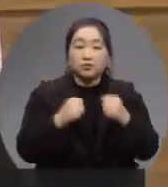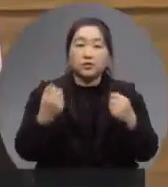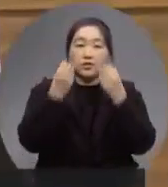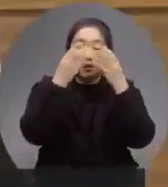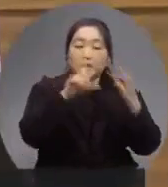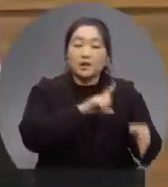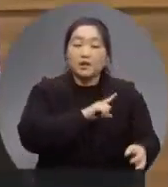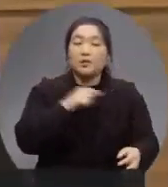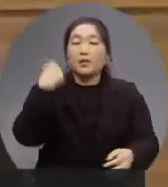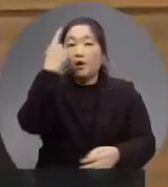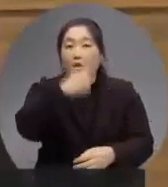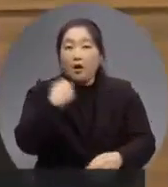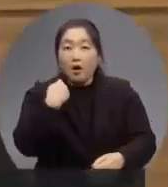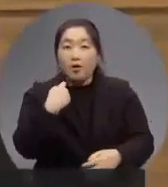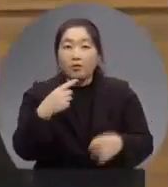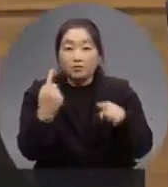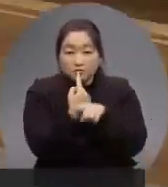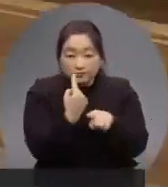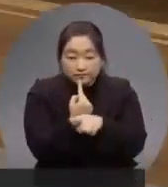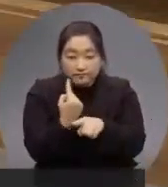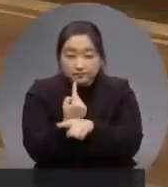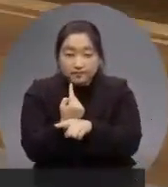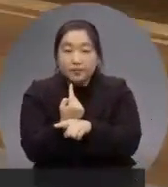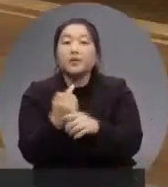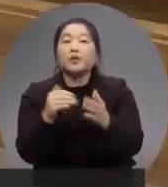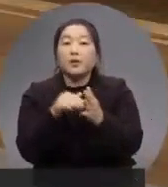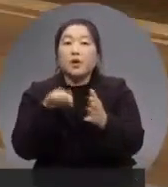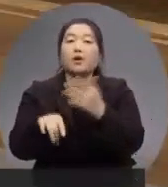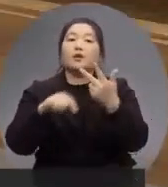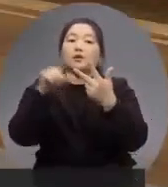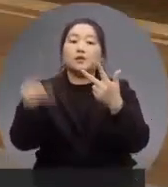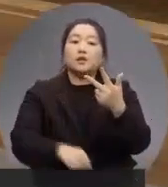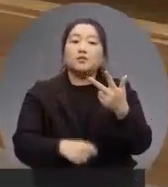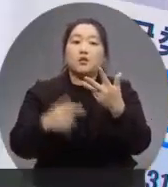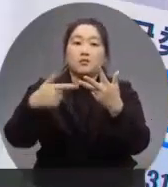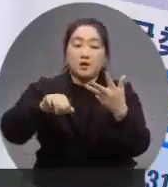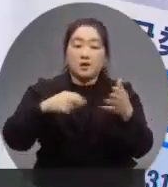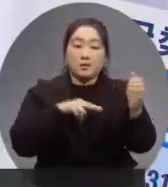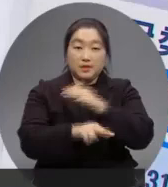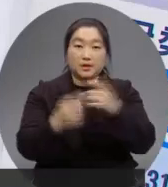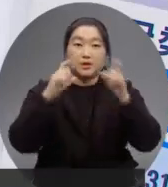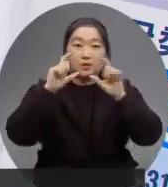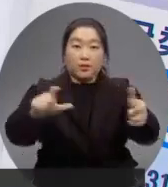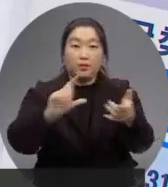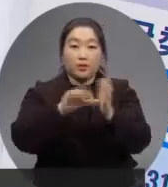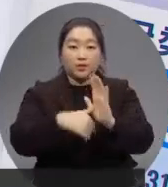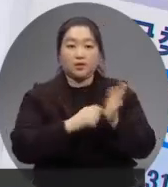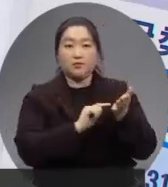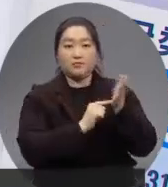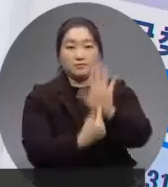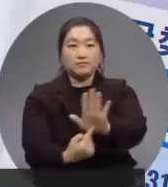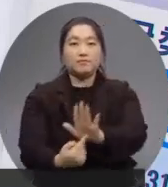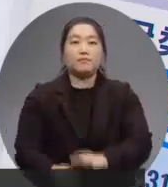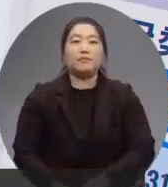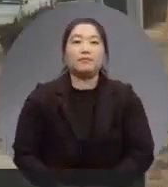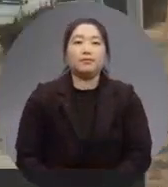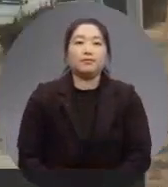이름과 얼굴은 수정 보완을 거쳐 오는 7월 민선 8기 비전 선포식에서 확정